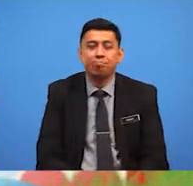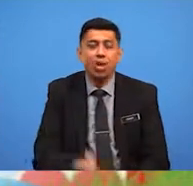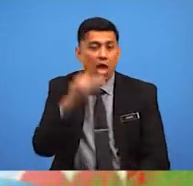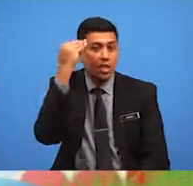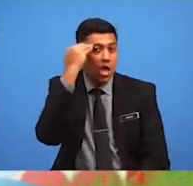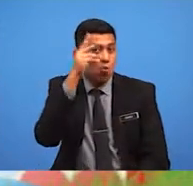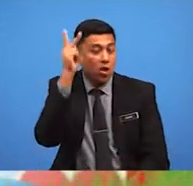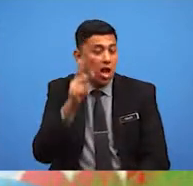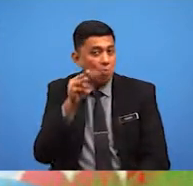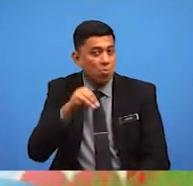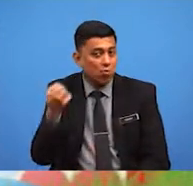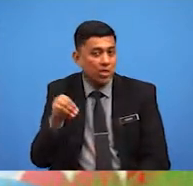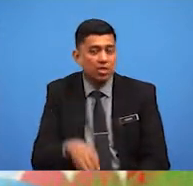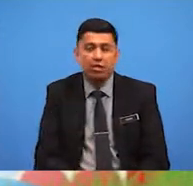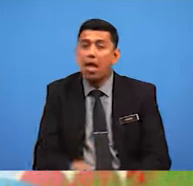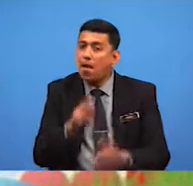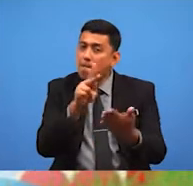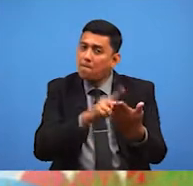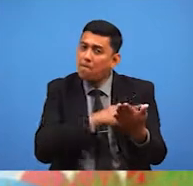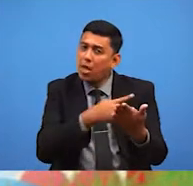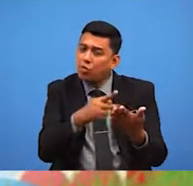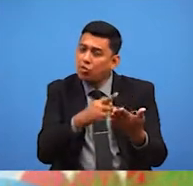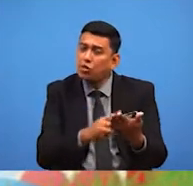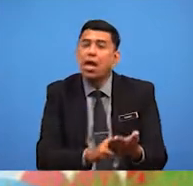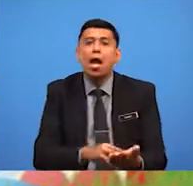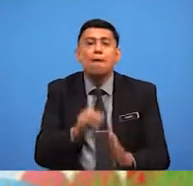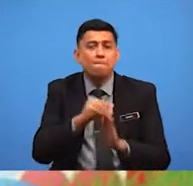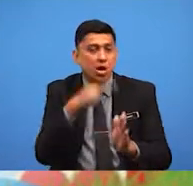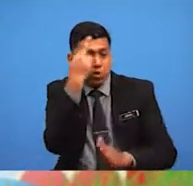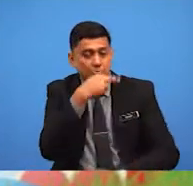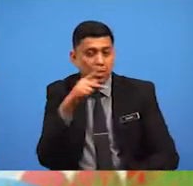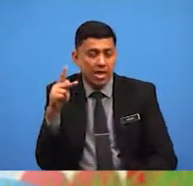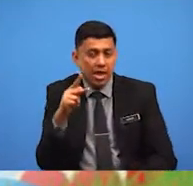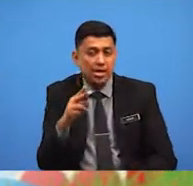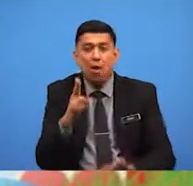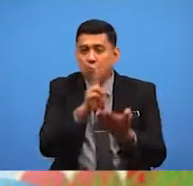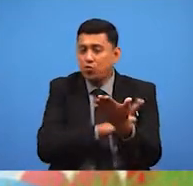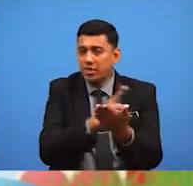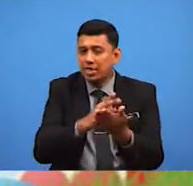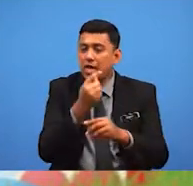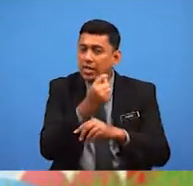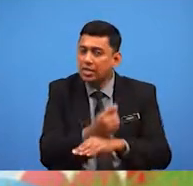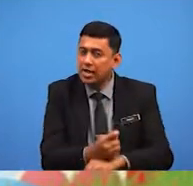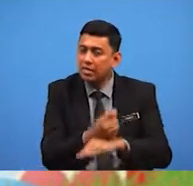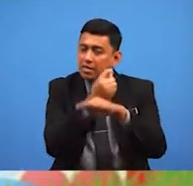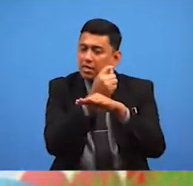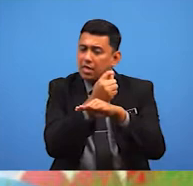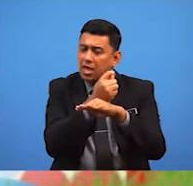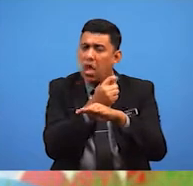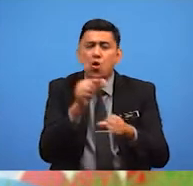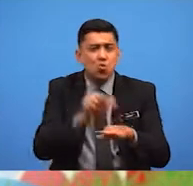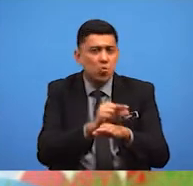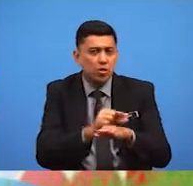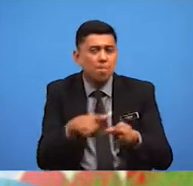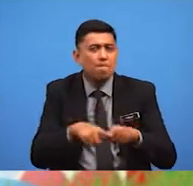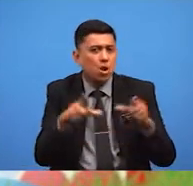Tahukah murid-murid, pantun merupakan puisi tradisional yang digunakan secara meluas sejak